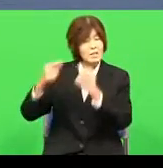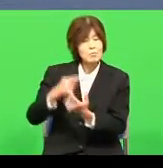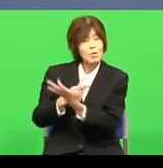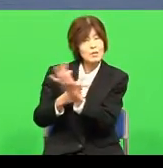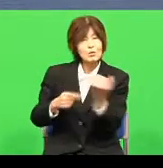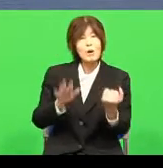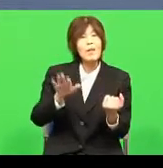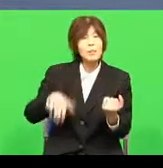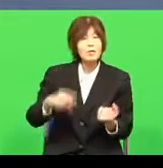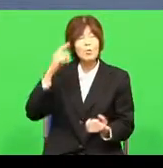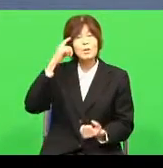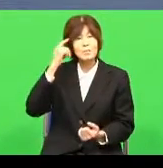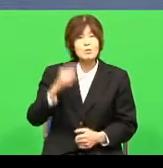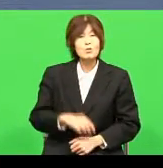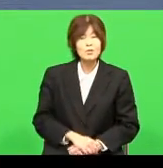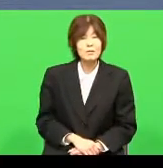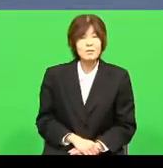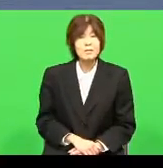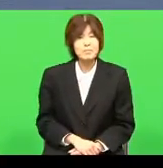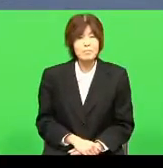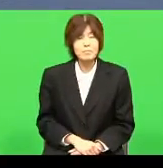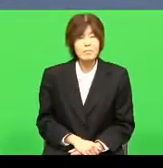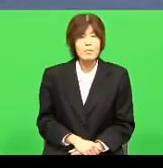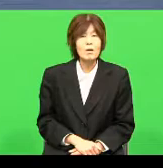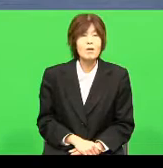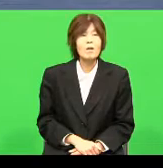題が随分多かったとしてはなと思っております